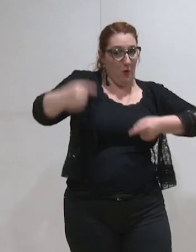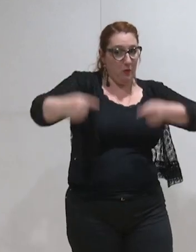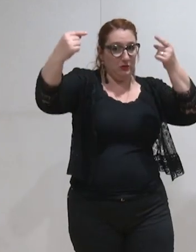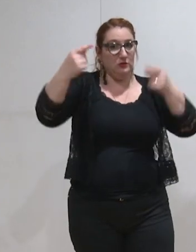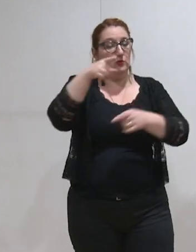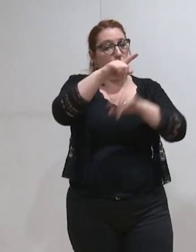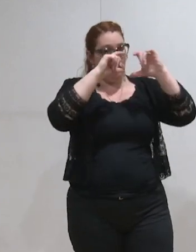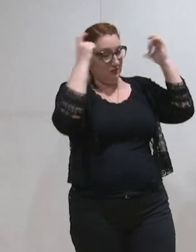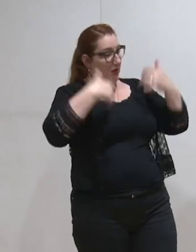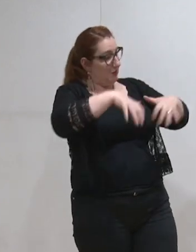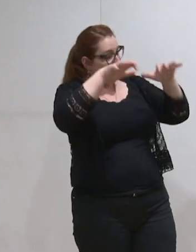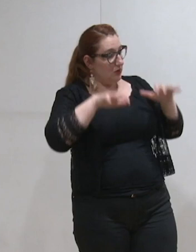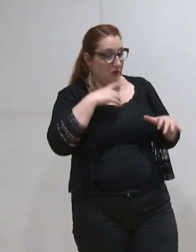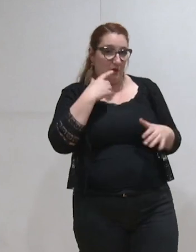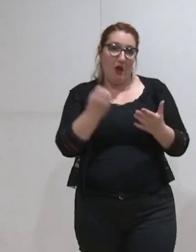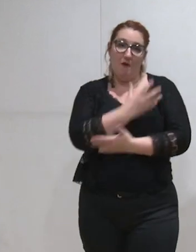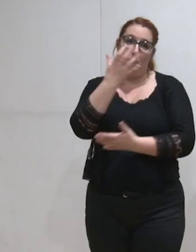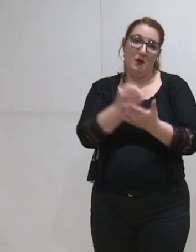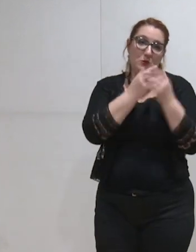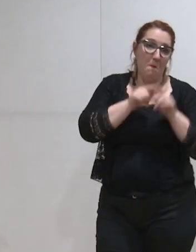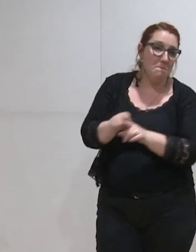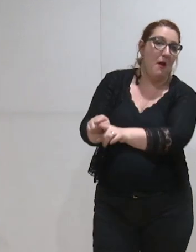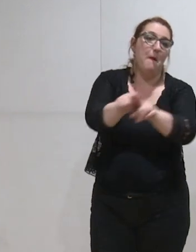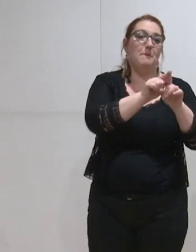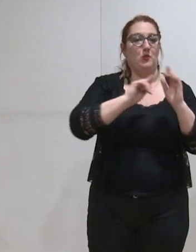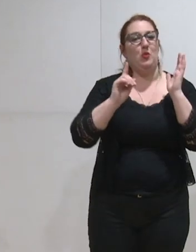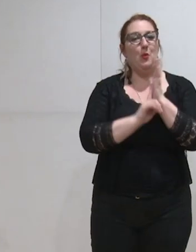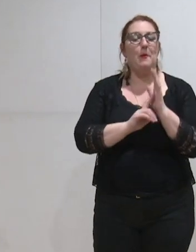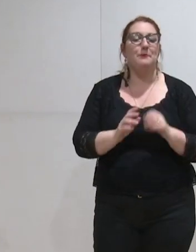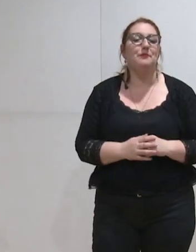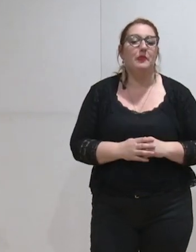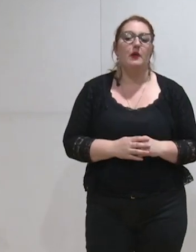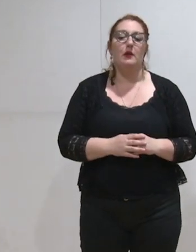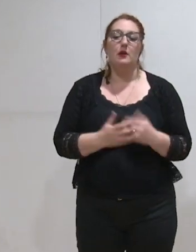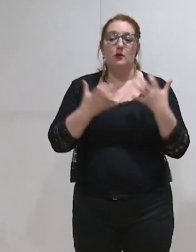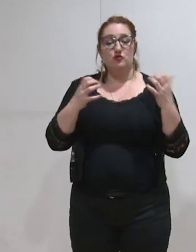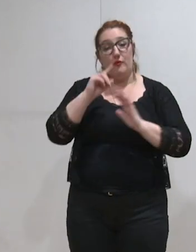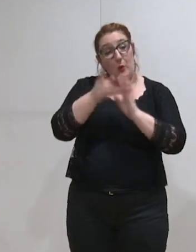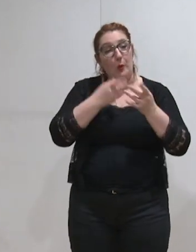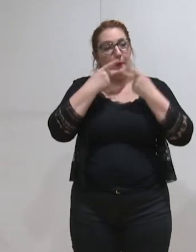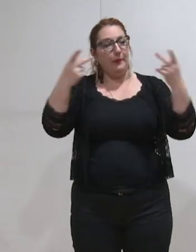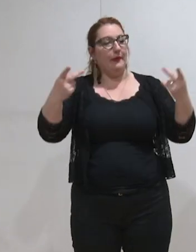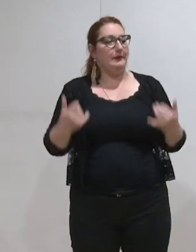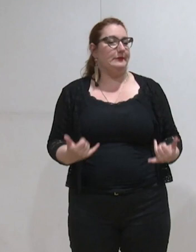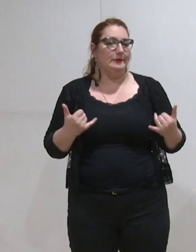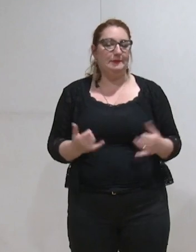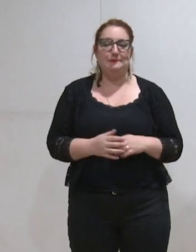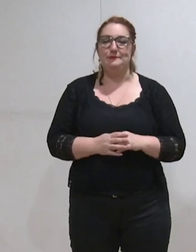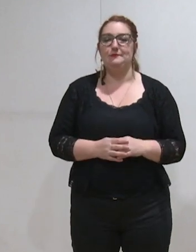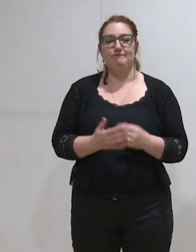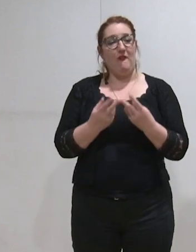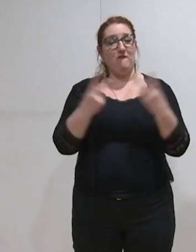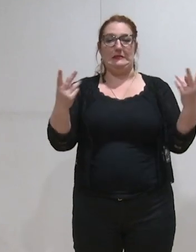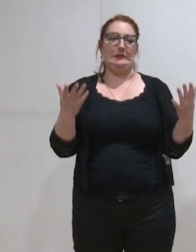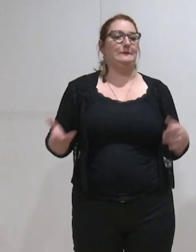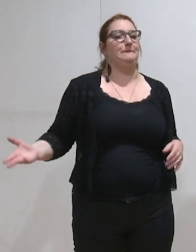administrateur vous avez accès aux mêmes éléments d'information que les autres élus et je tenais à le redire ici nous avons effectivement pris